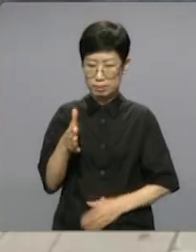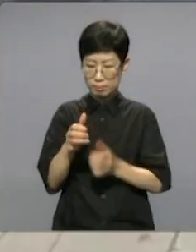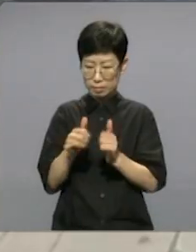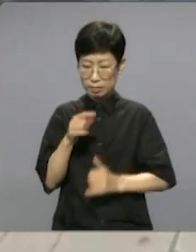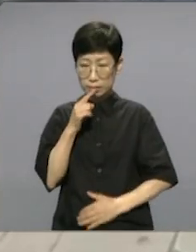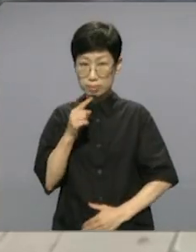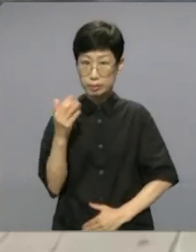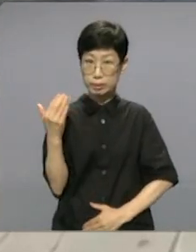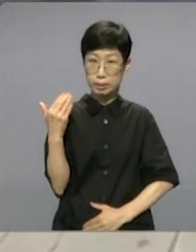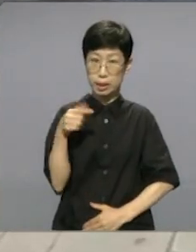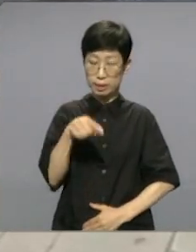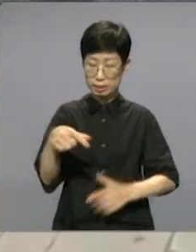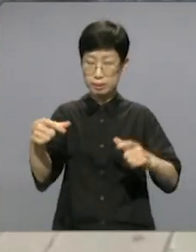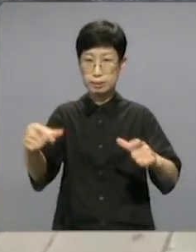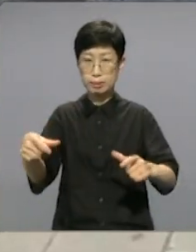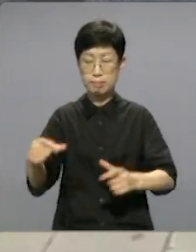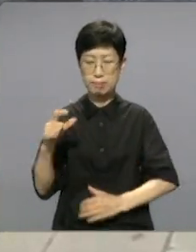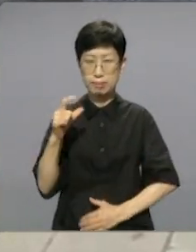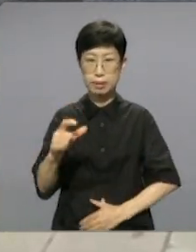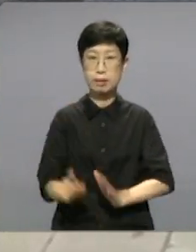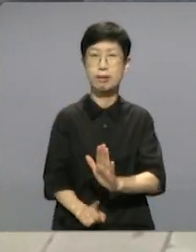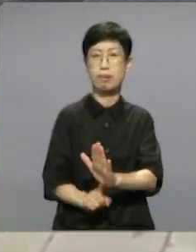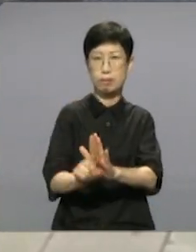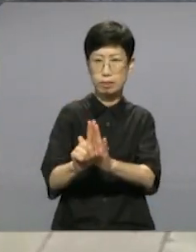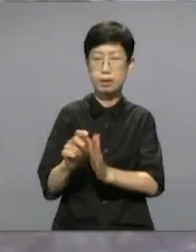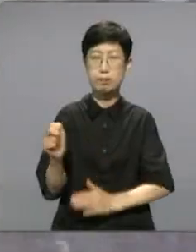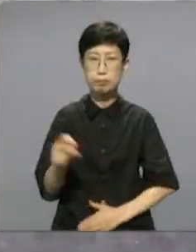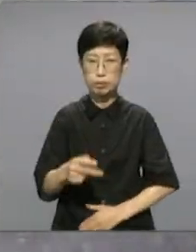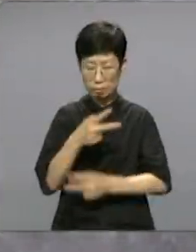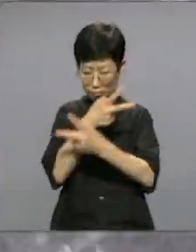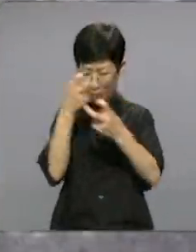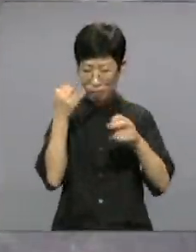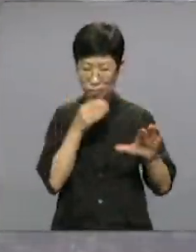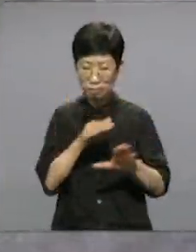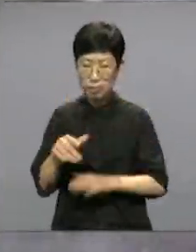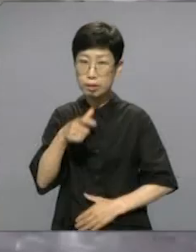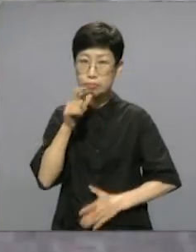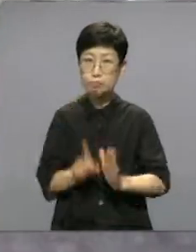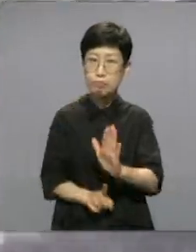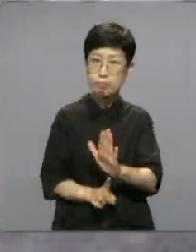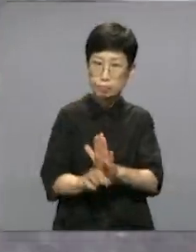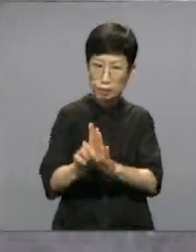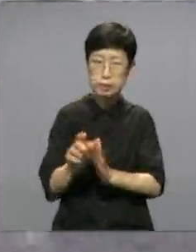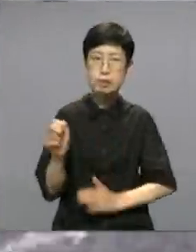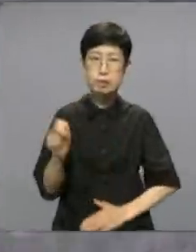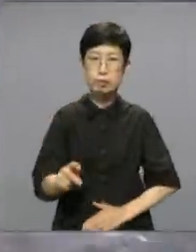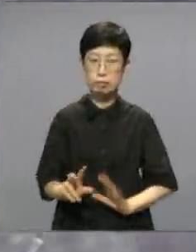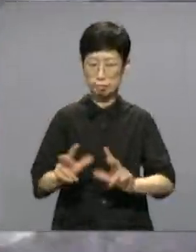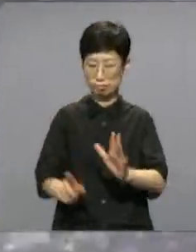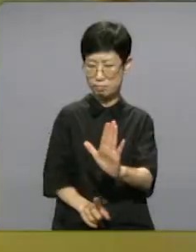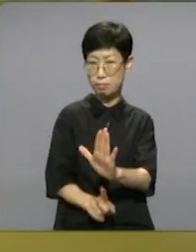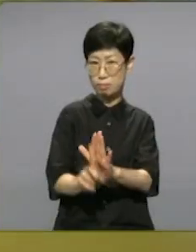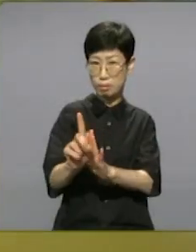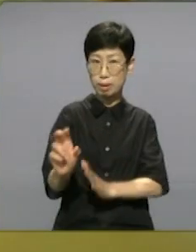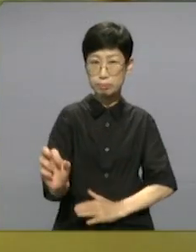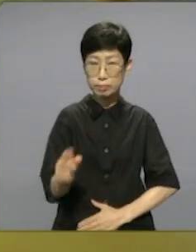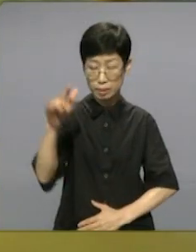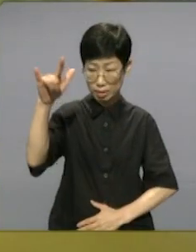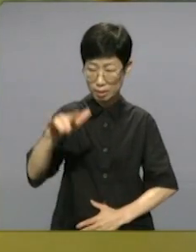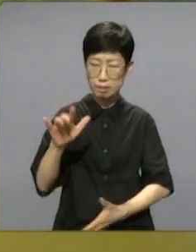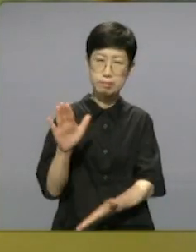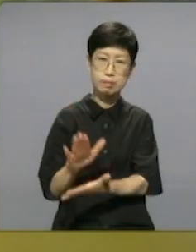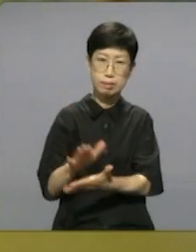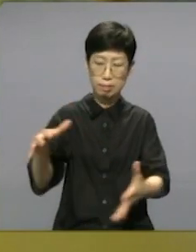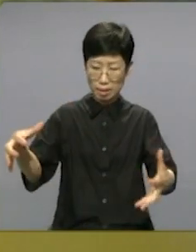전문가들은 최근 텍사스 내륙의 강한 고기압은 물론 멕시코만 해수로 인한 기온 상승, 그리고 여기에 뜨거운 태양열이